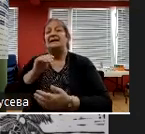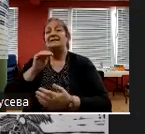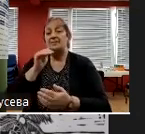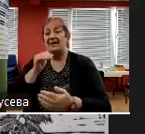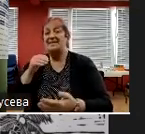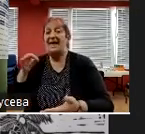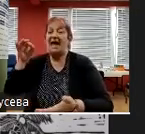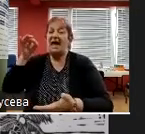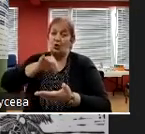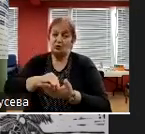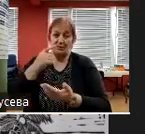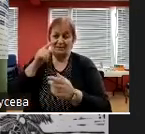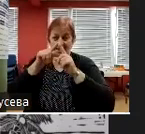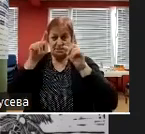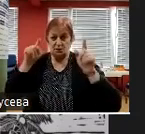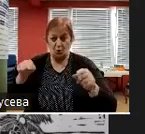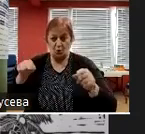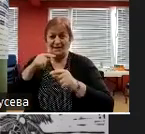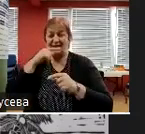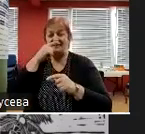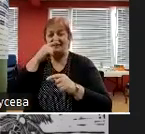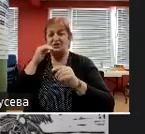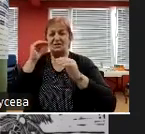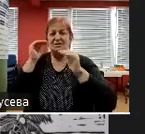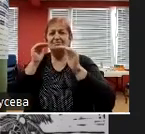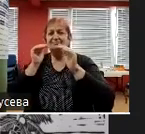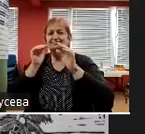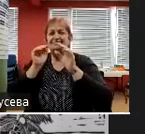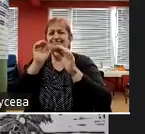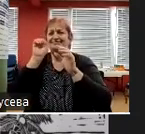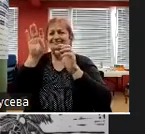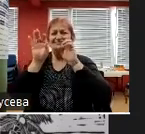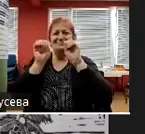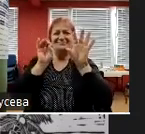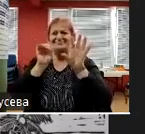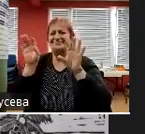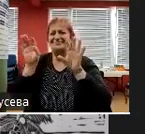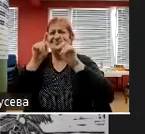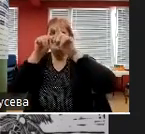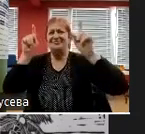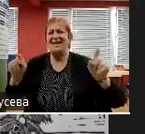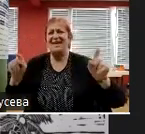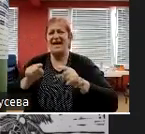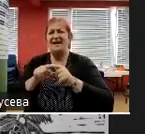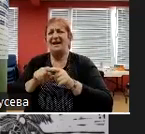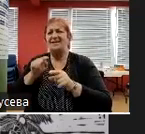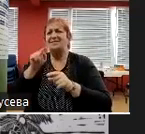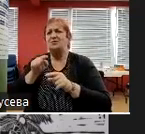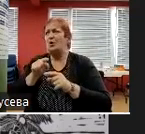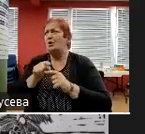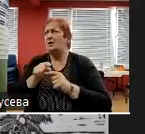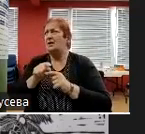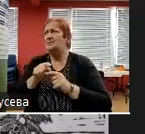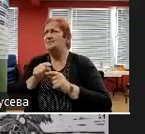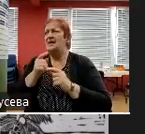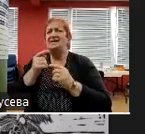достъпен документа, много важен е контраста на екрана, какъв ще бъде, какъв цвят за фон ще